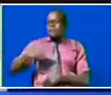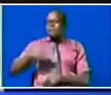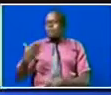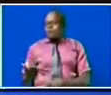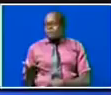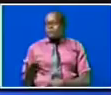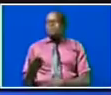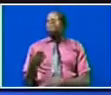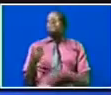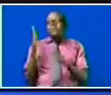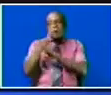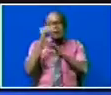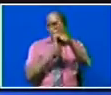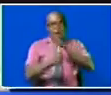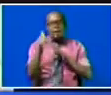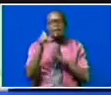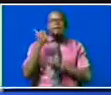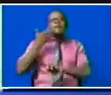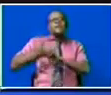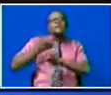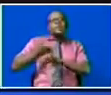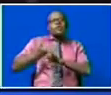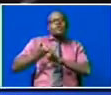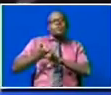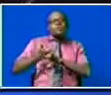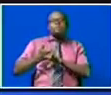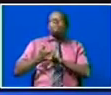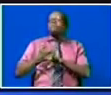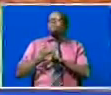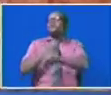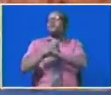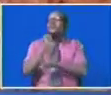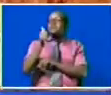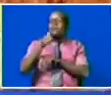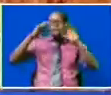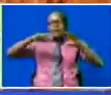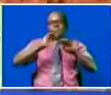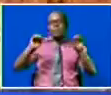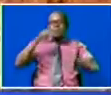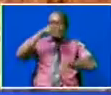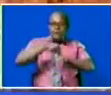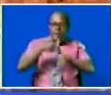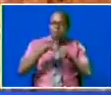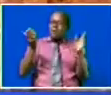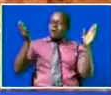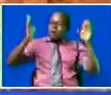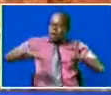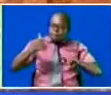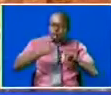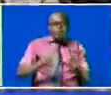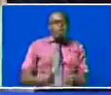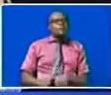walikuwa wamejifichia chini ya mawe kingine wakijifichia ile mvua isiwanyeshe. Kama mawe ilipoporomoka kutoka kule